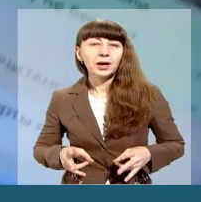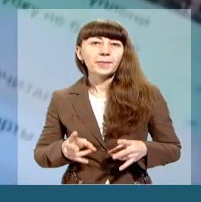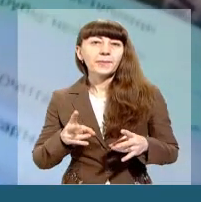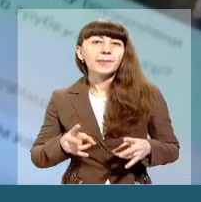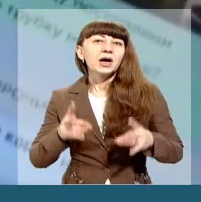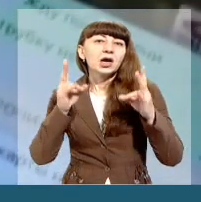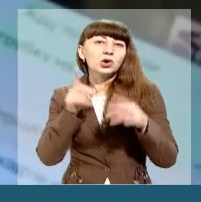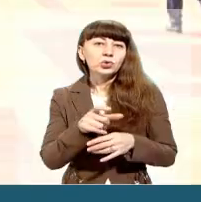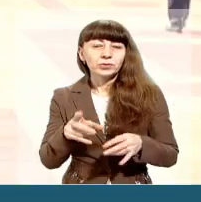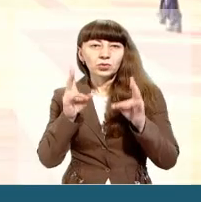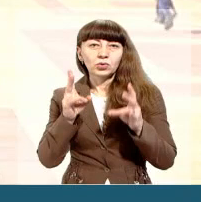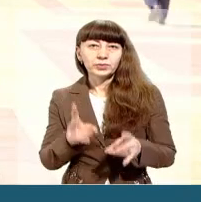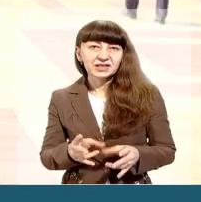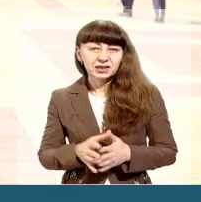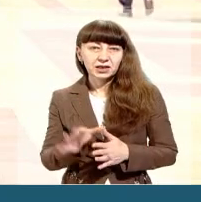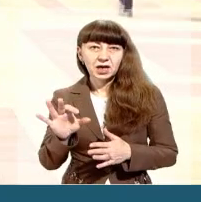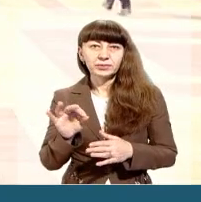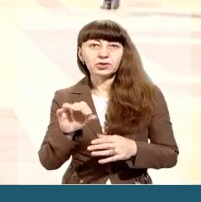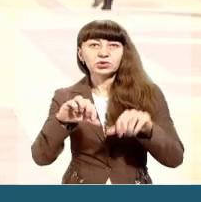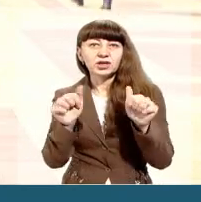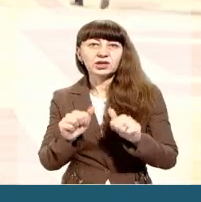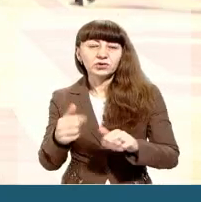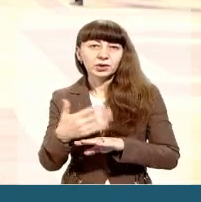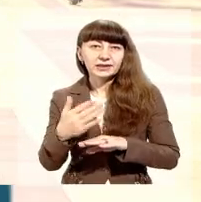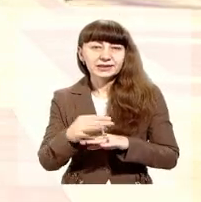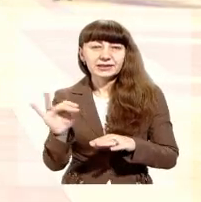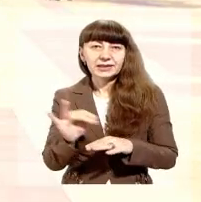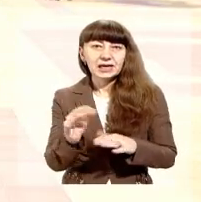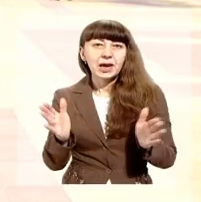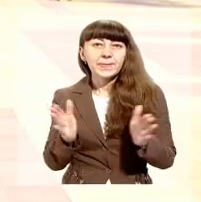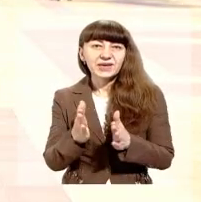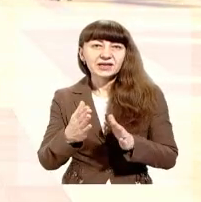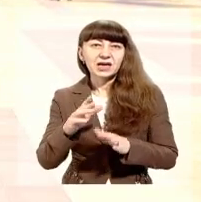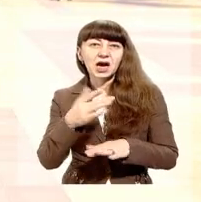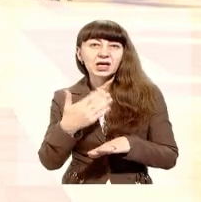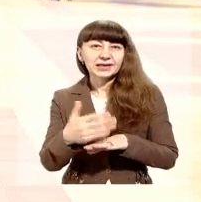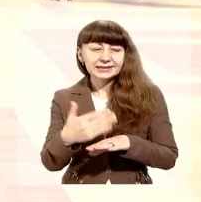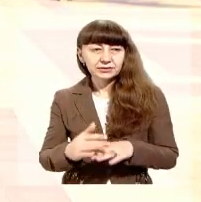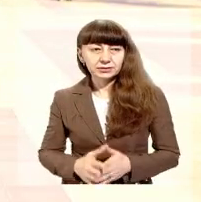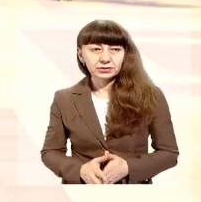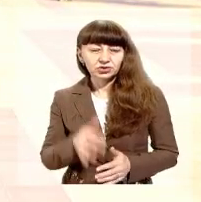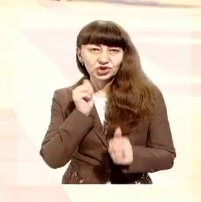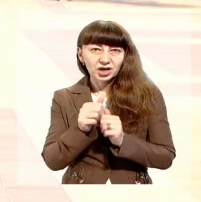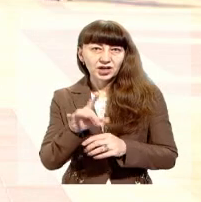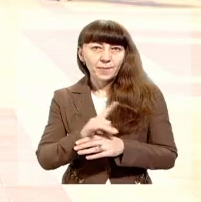кредит или микрозайм. В основном жертвами злоумышленников являются пожилые люди.